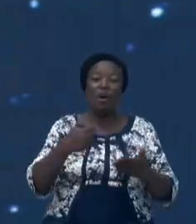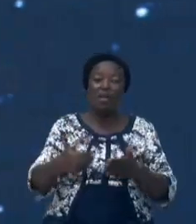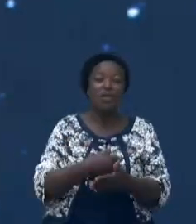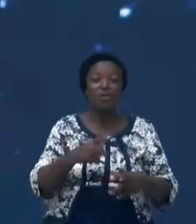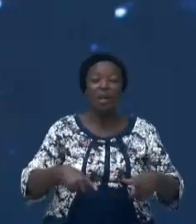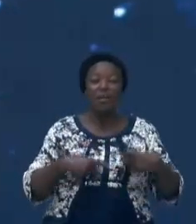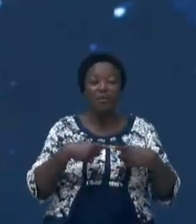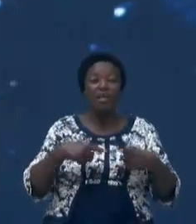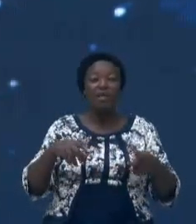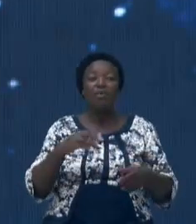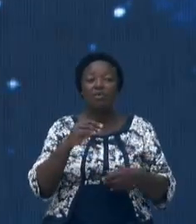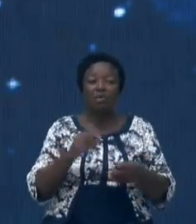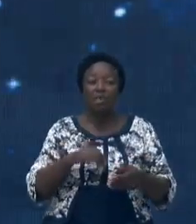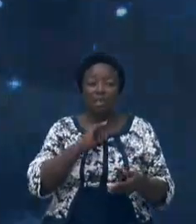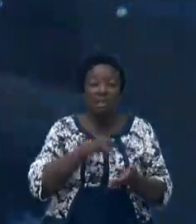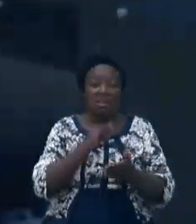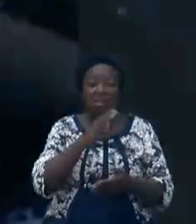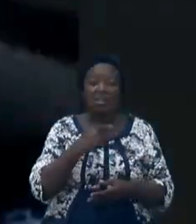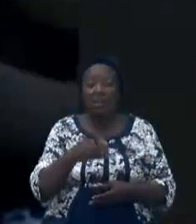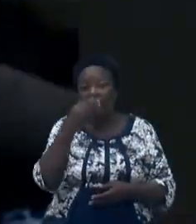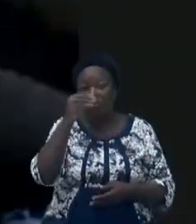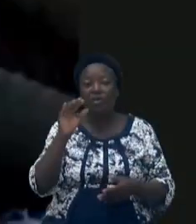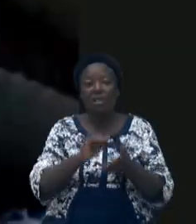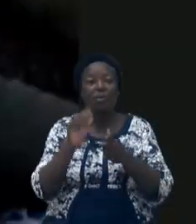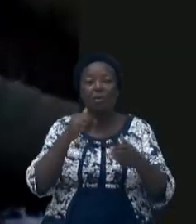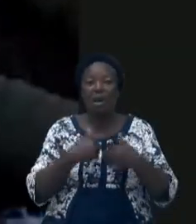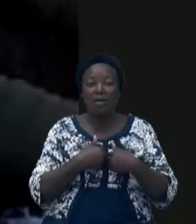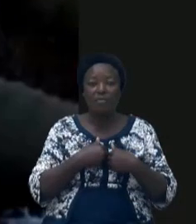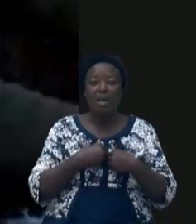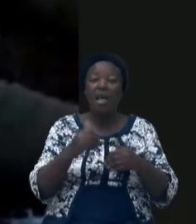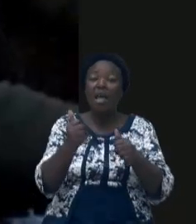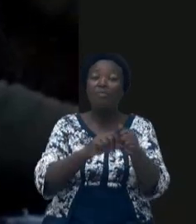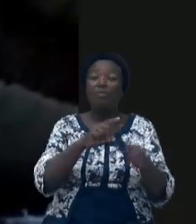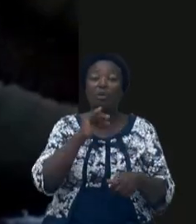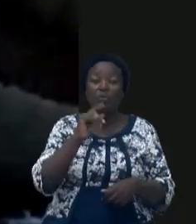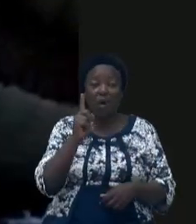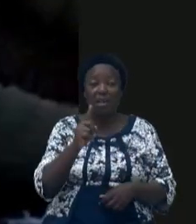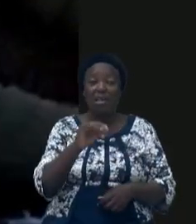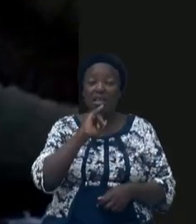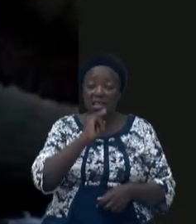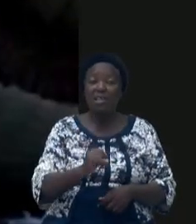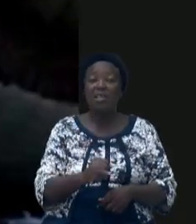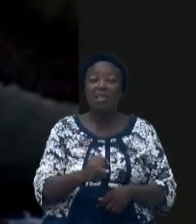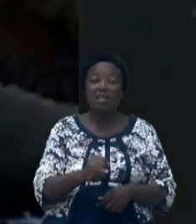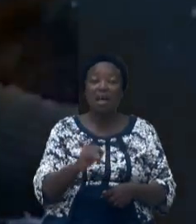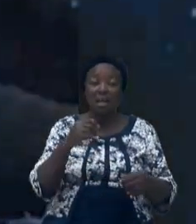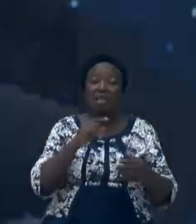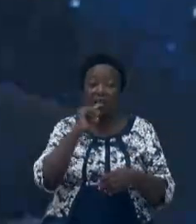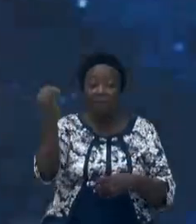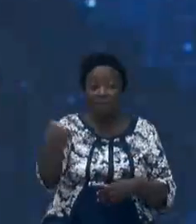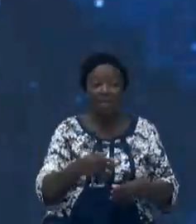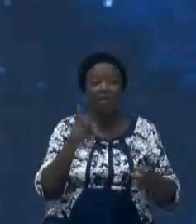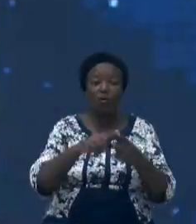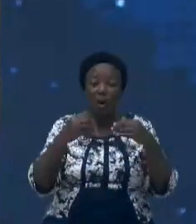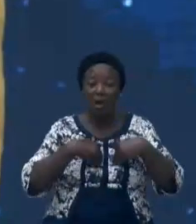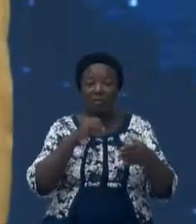de notre vie de notre avis c'est le rejet que nous avons chacun est invité